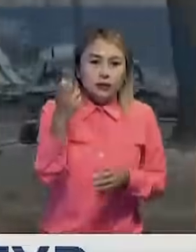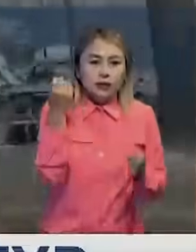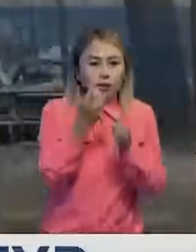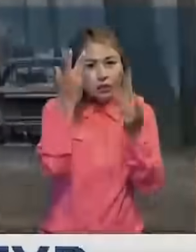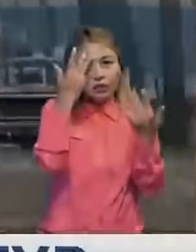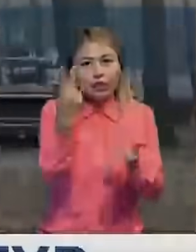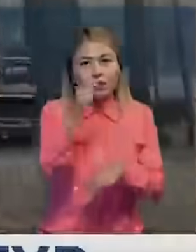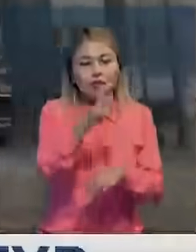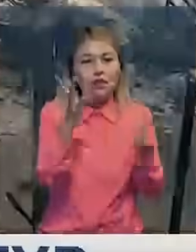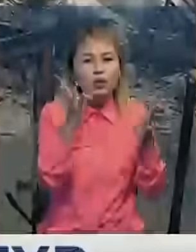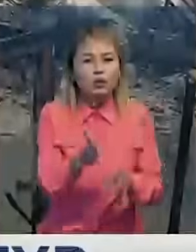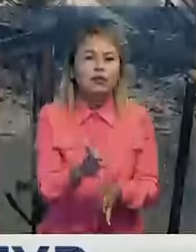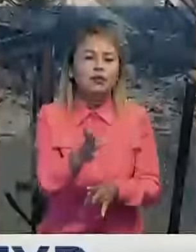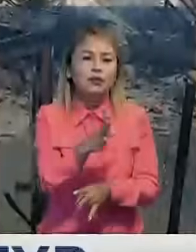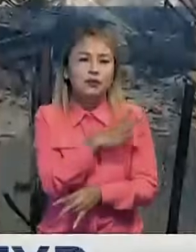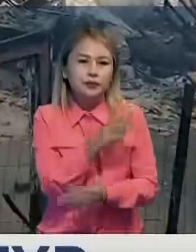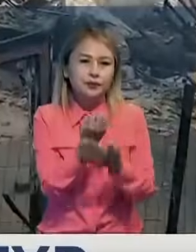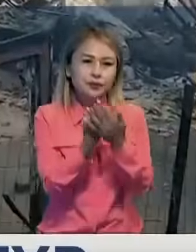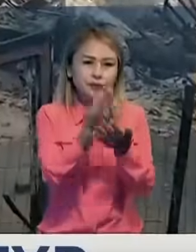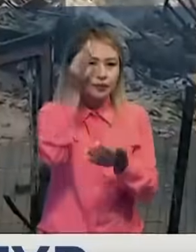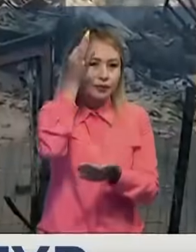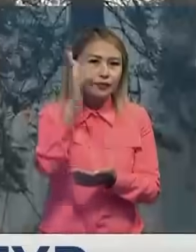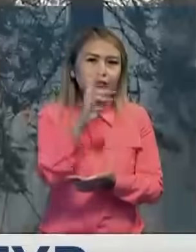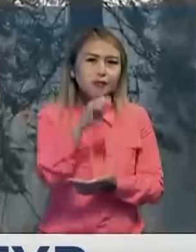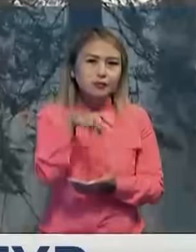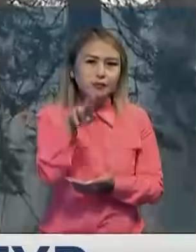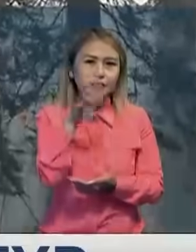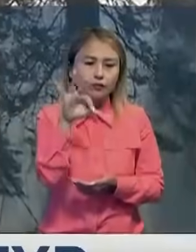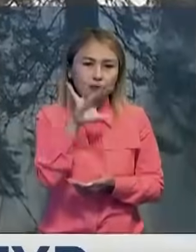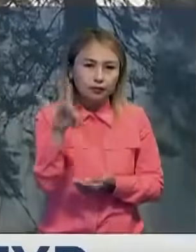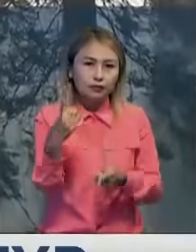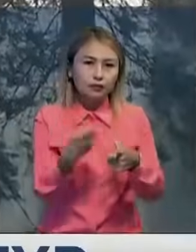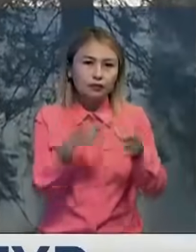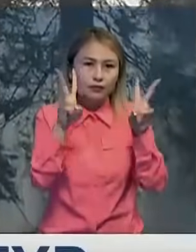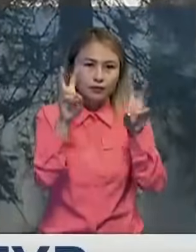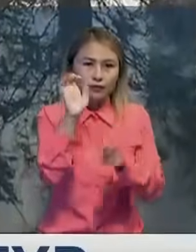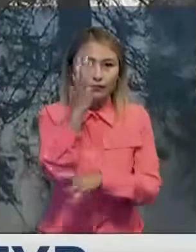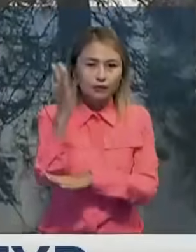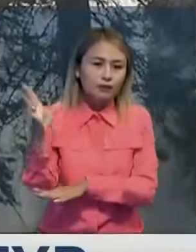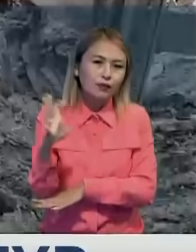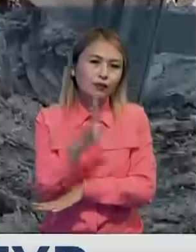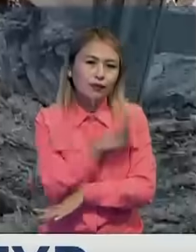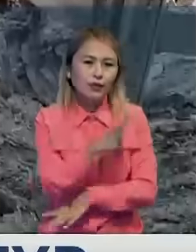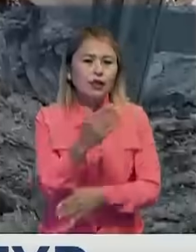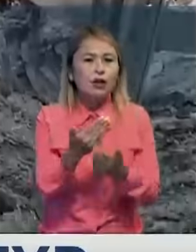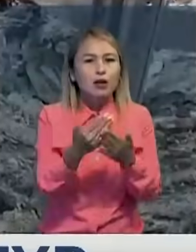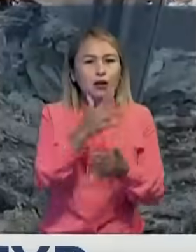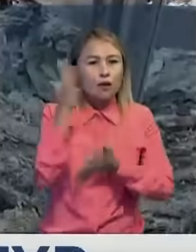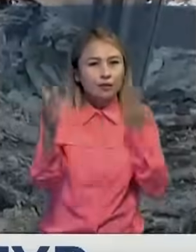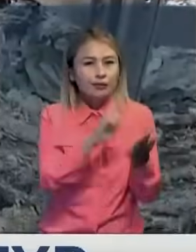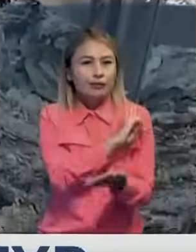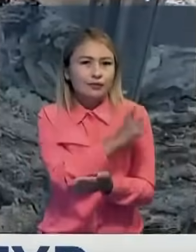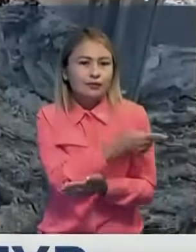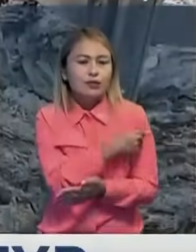екі адам жарақат алып ауруханаға түсті. Естеріңізге салайық, Калдор деп аталатын орман өрті өткен аптада тұтанған. Қатты